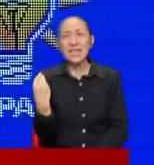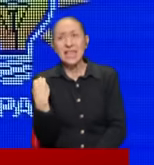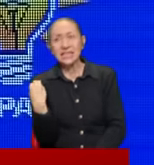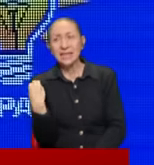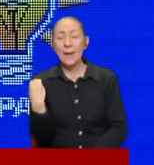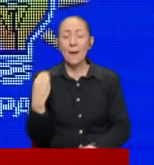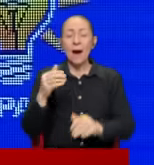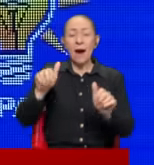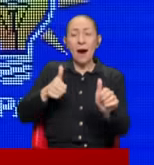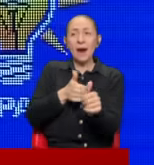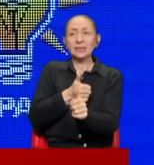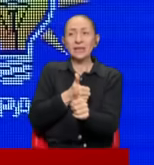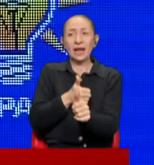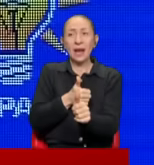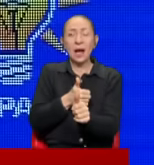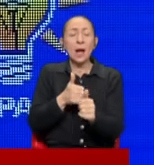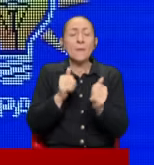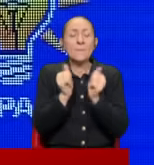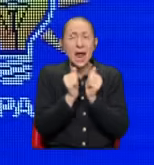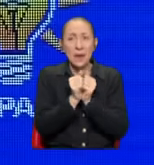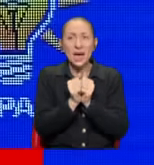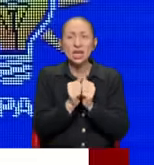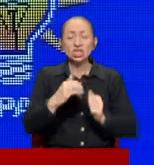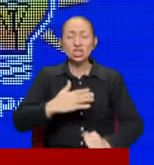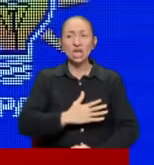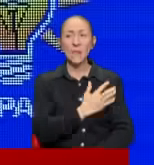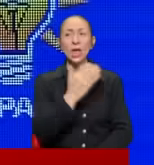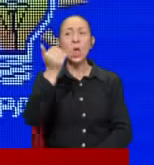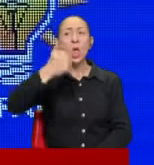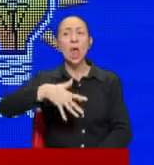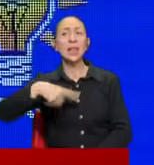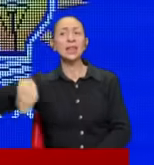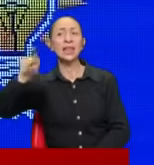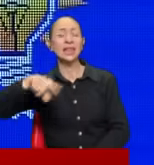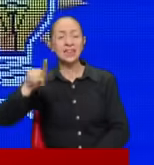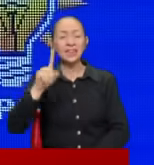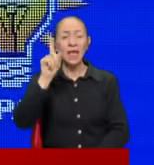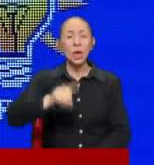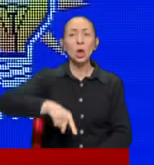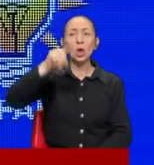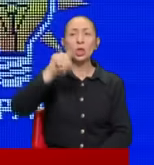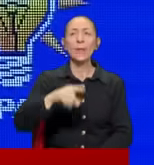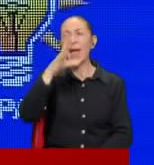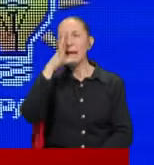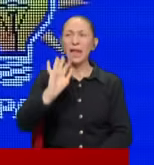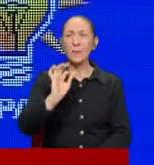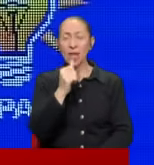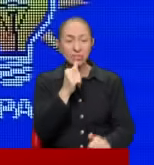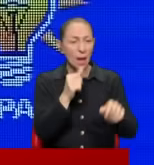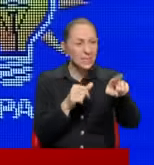perde arkasındakilerle birlikte CHP'yi yönetenlerin tek gündemi kimin